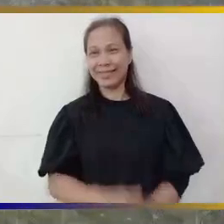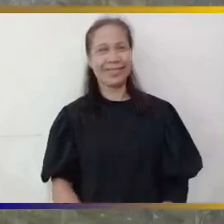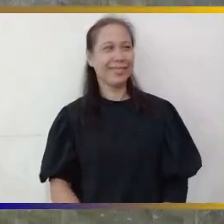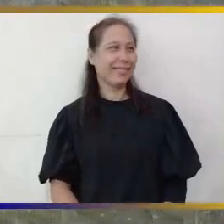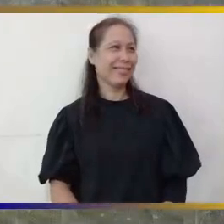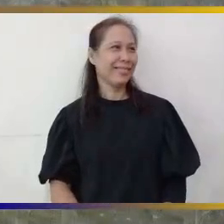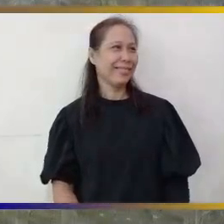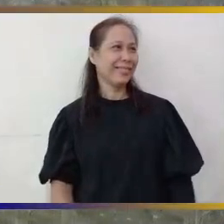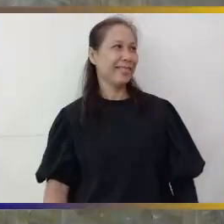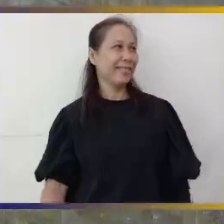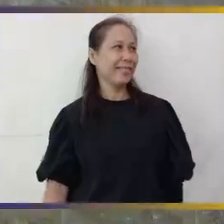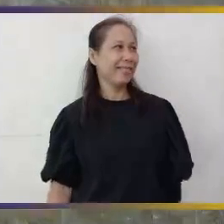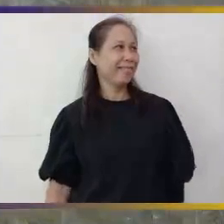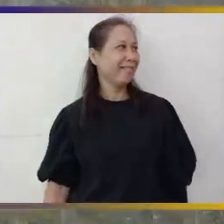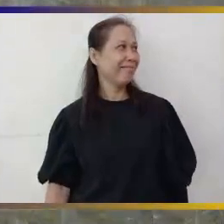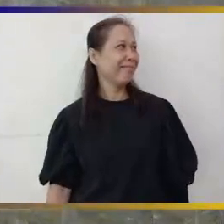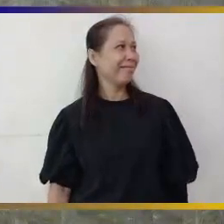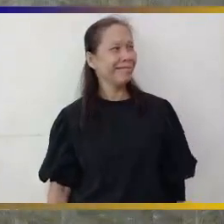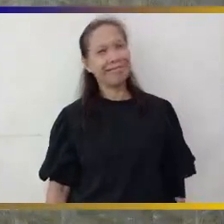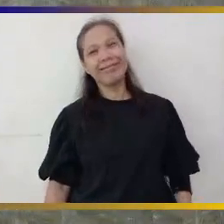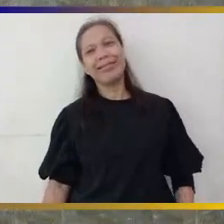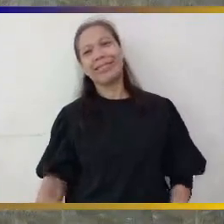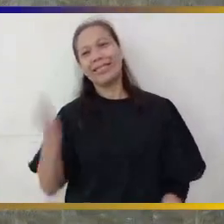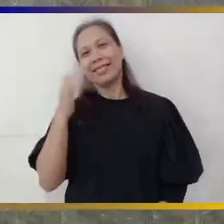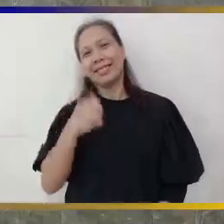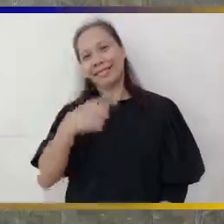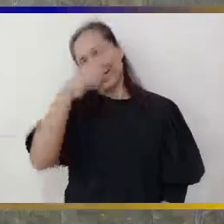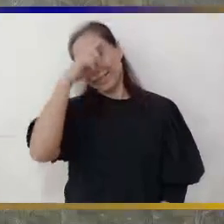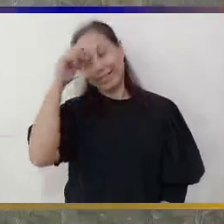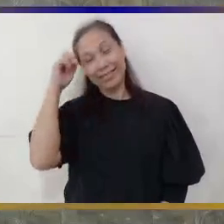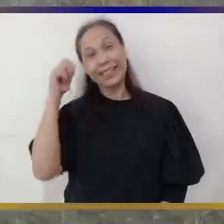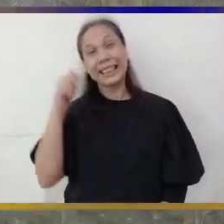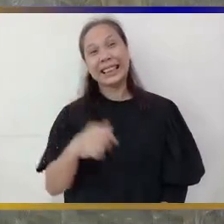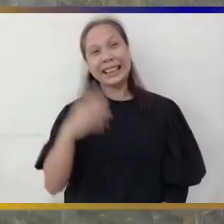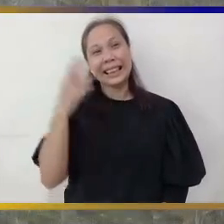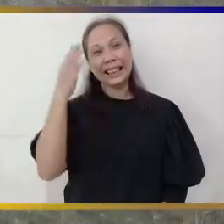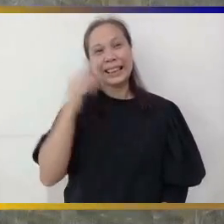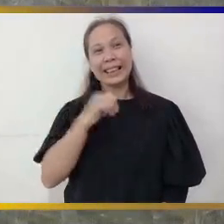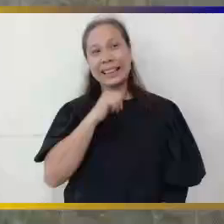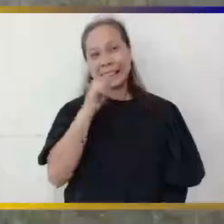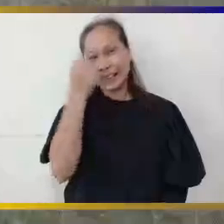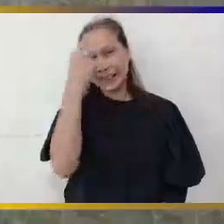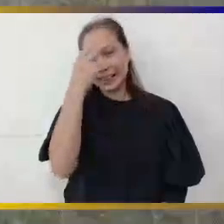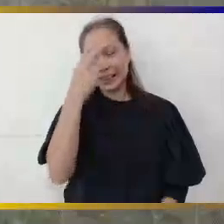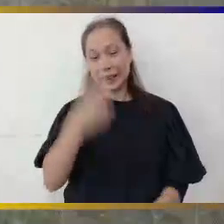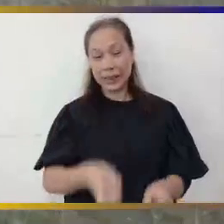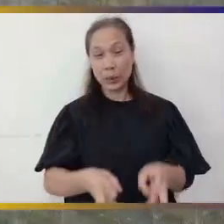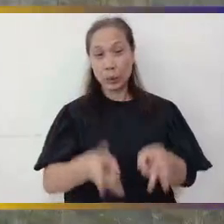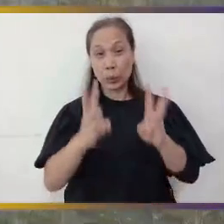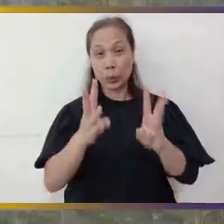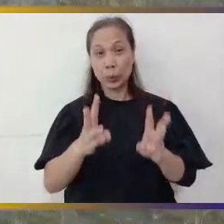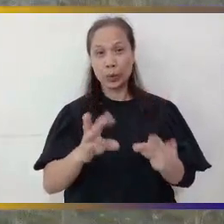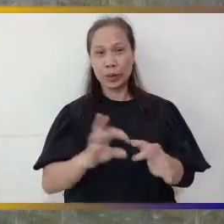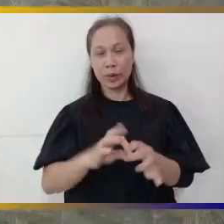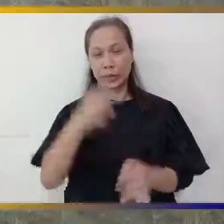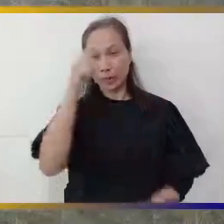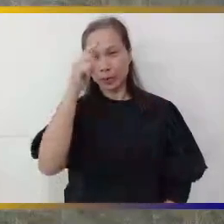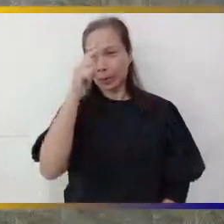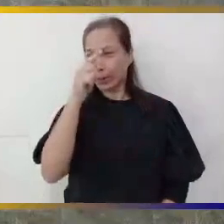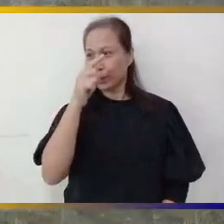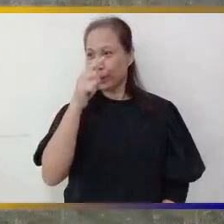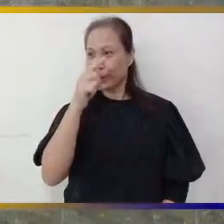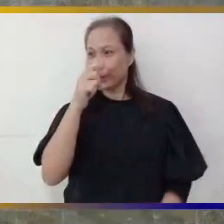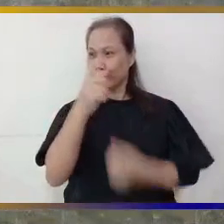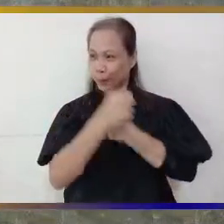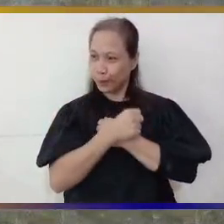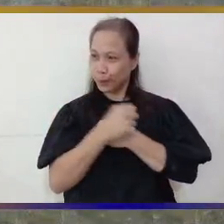ma kasi hindi niyo naiintindihan yyung ways ng pagmamahal same thing with God here you see akala